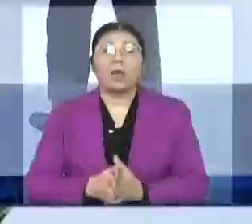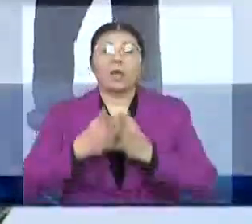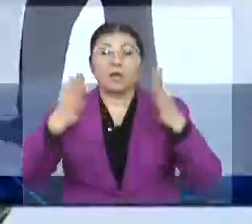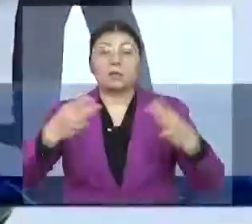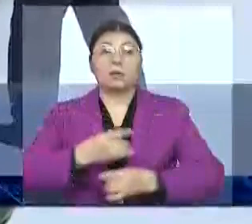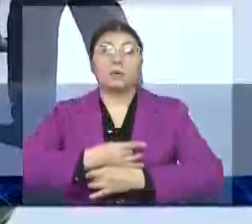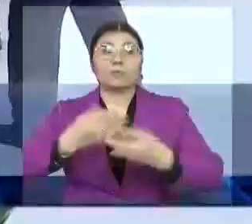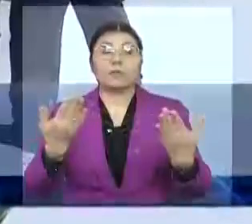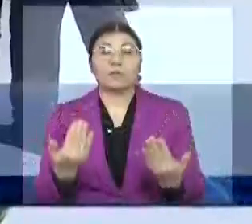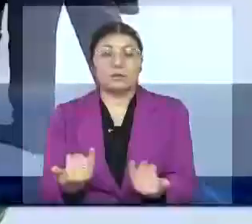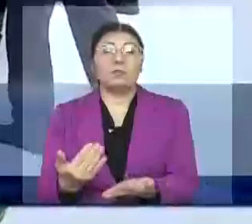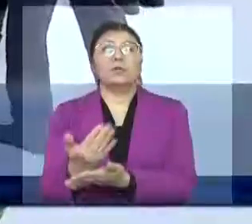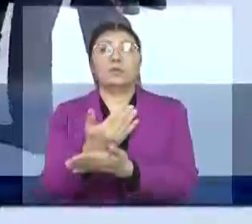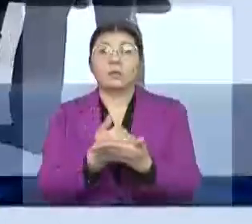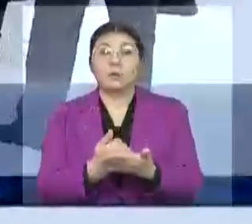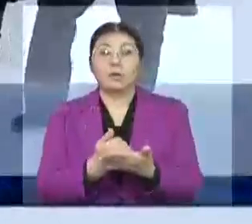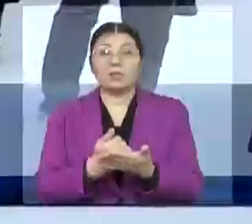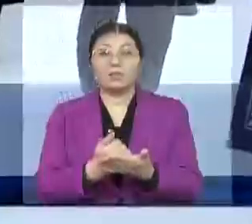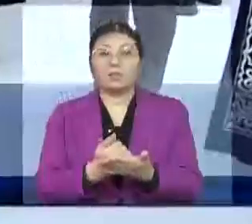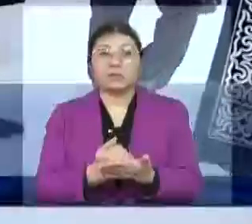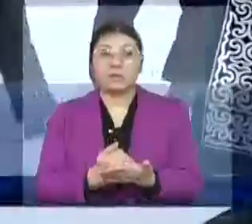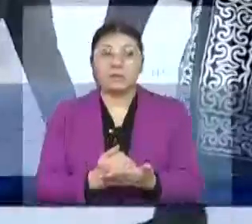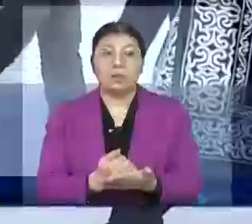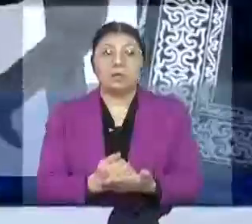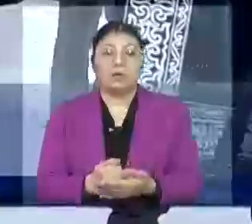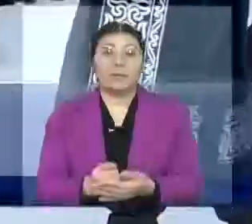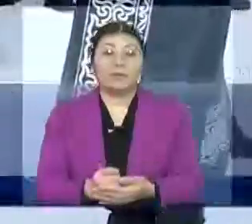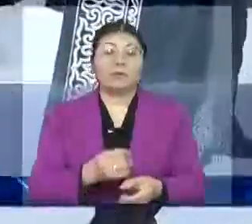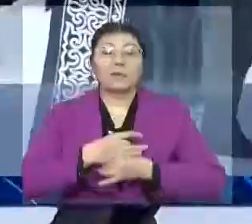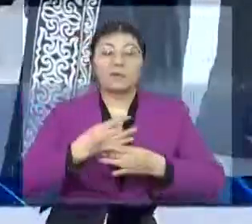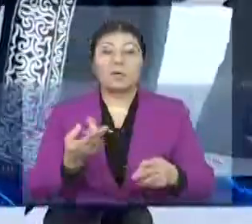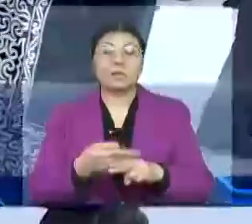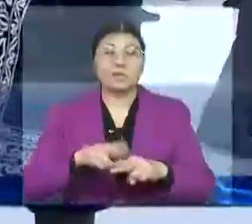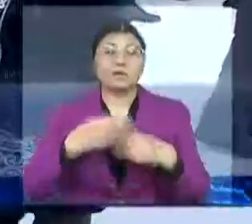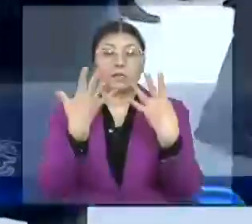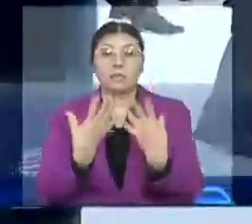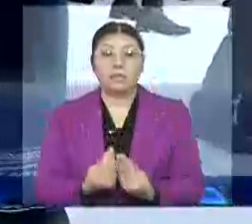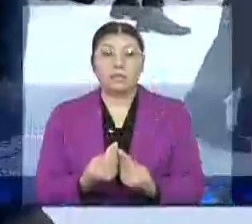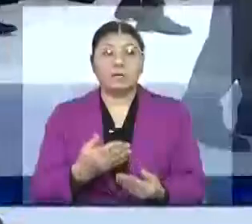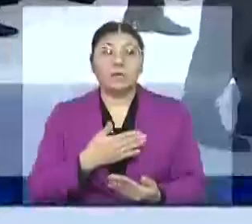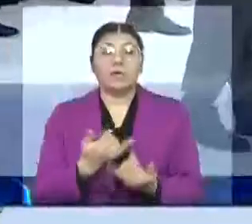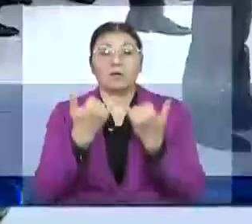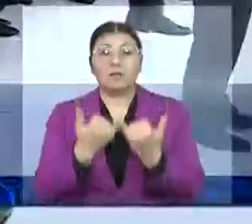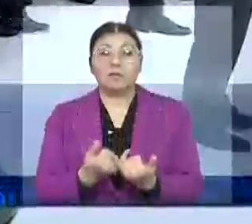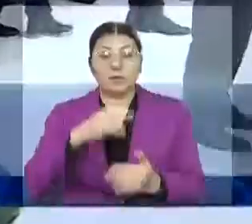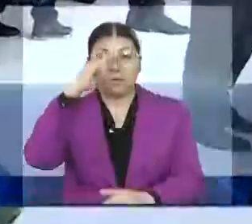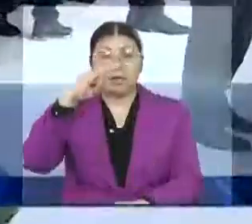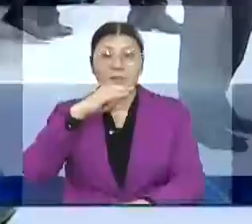праздник. Вот мы сегодня собрались, вот жик-бежик, праздновать этот день. До сегодняшнего дня в